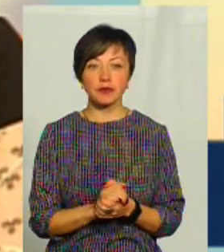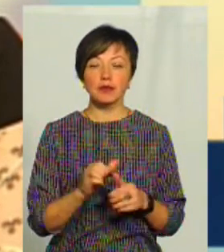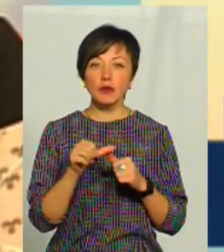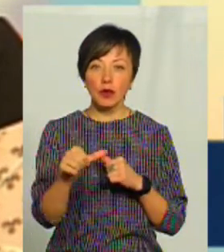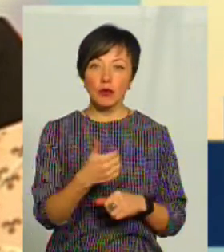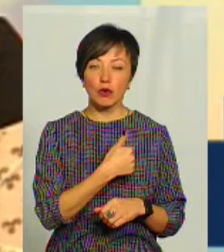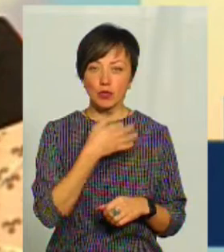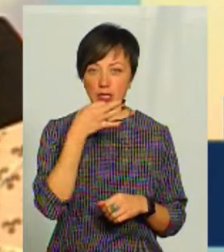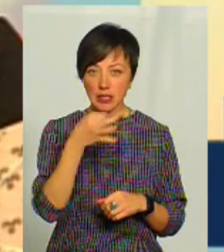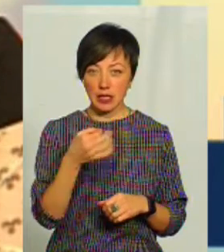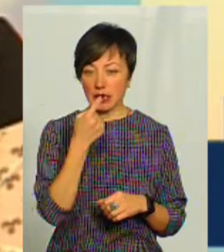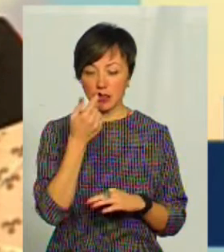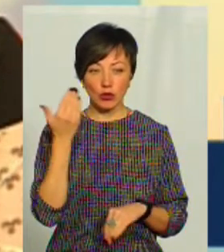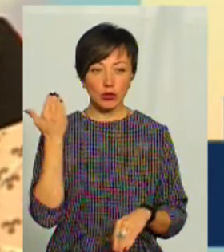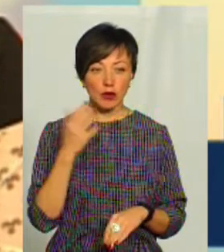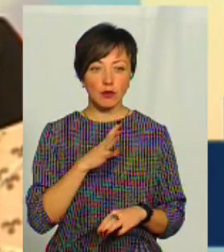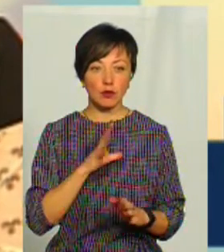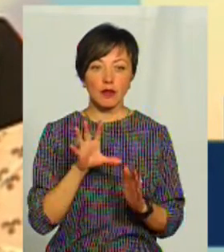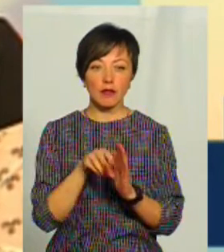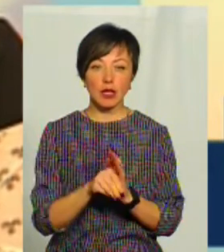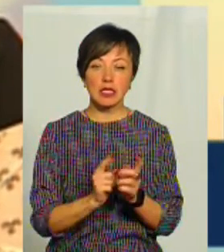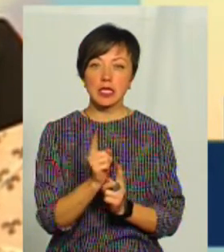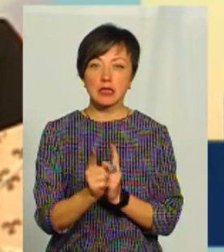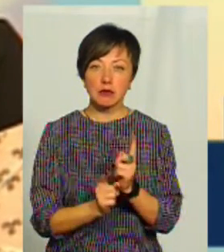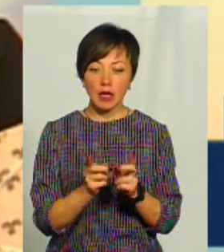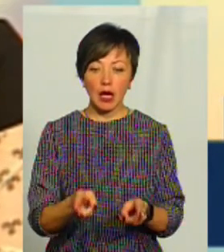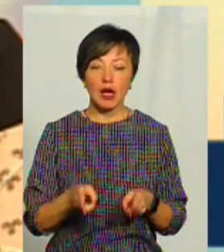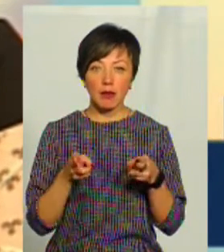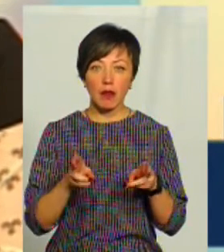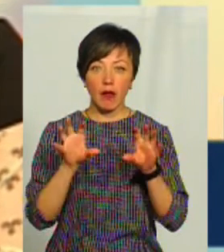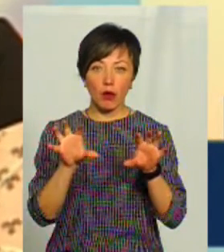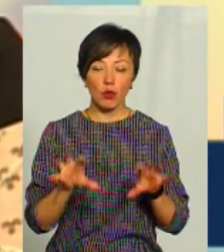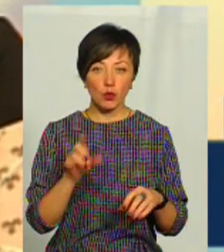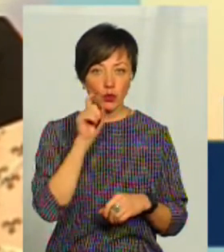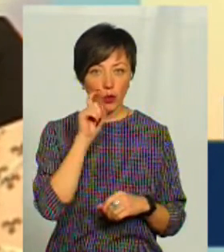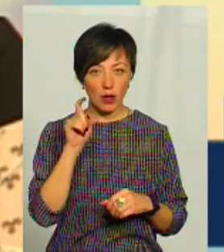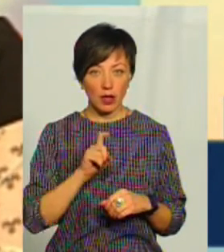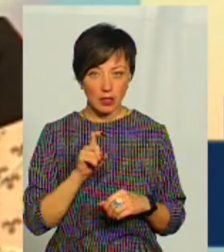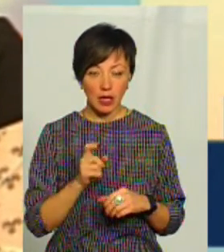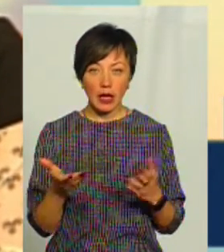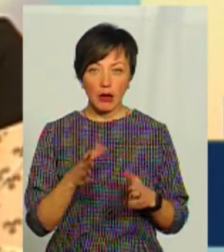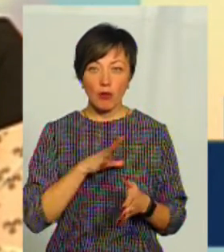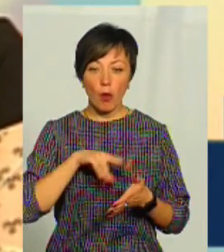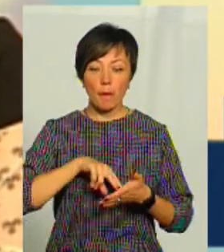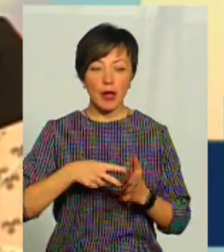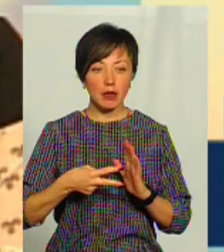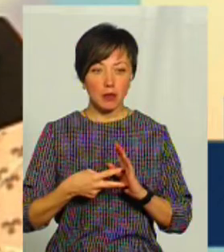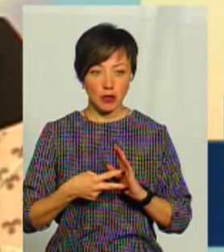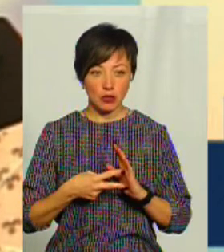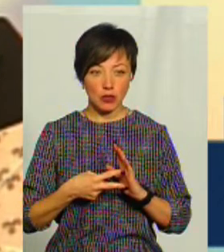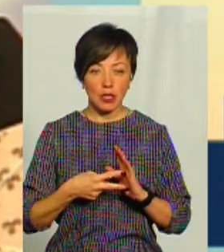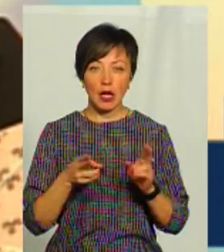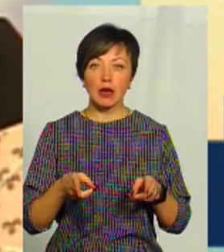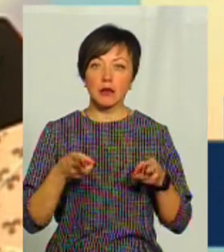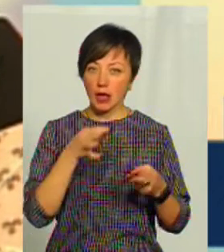хочу зауважити, що нещодавно були внесені зміни до Кримінального кодексу України, яким було передбачено